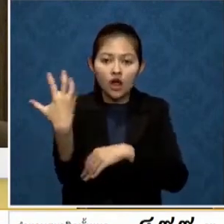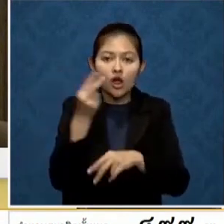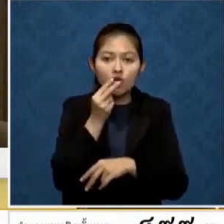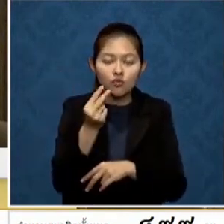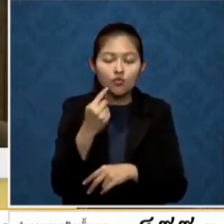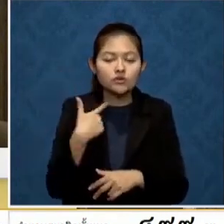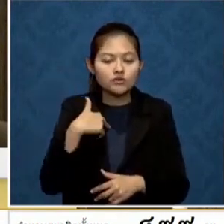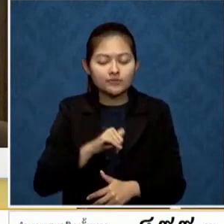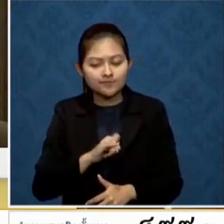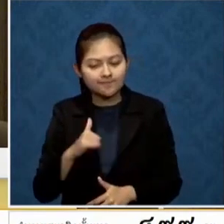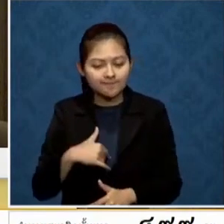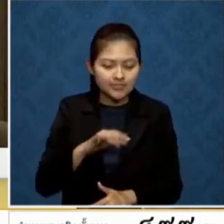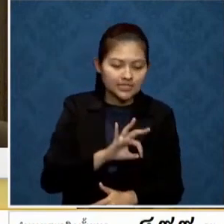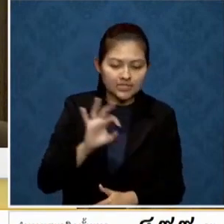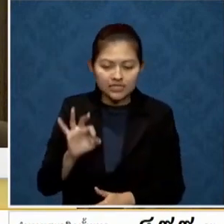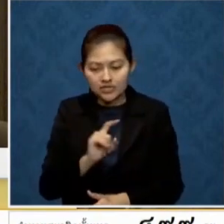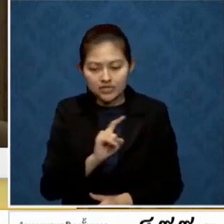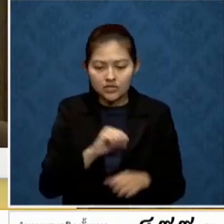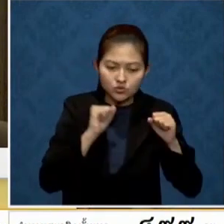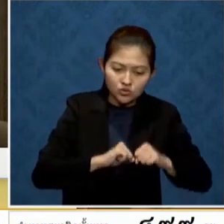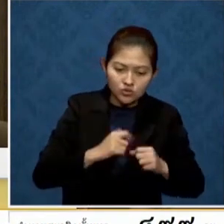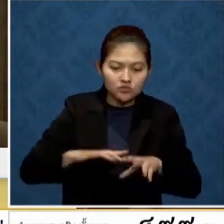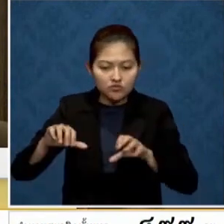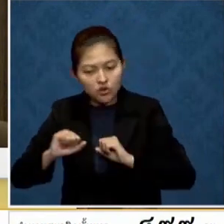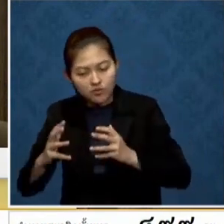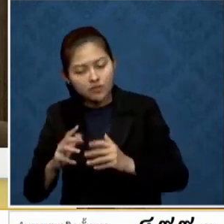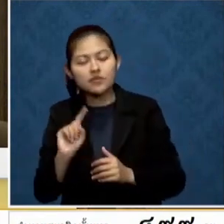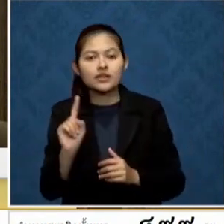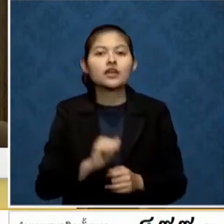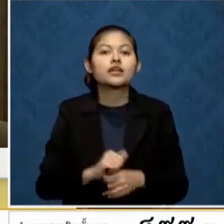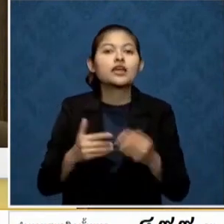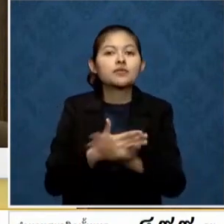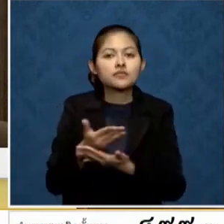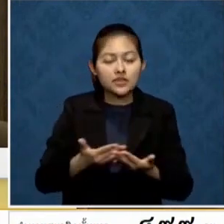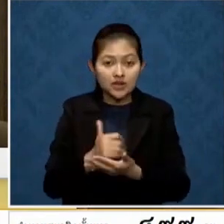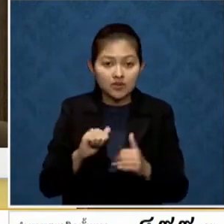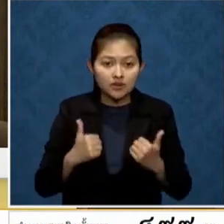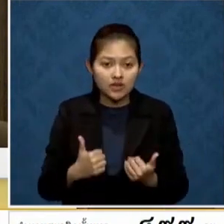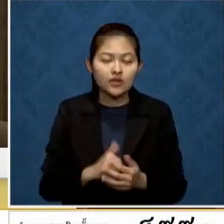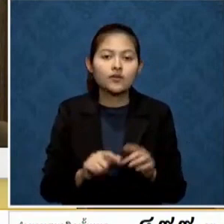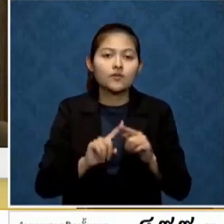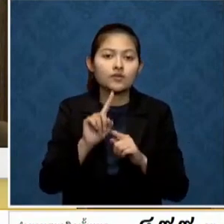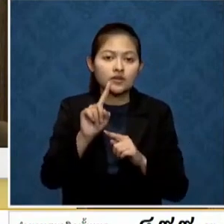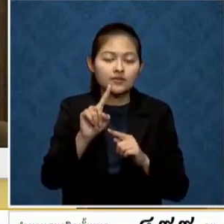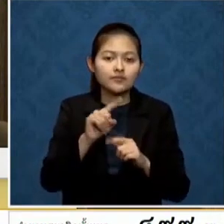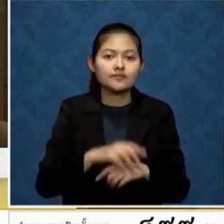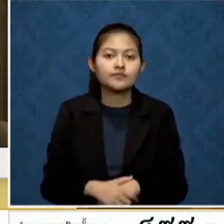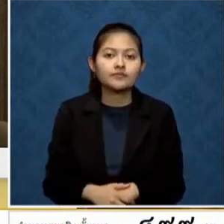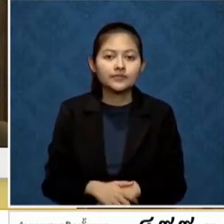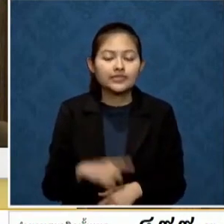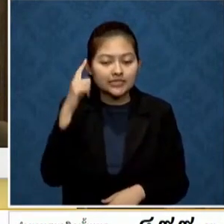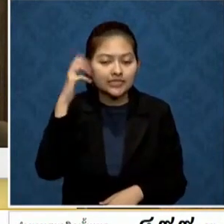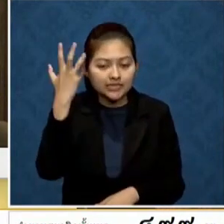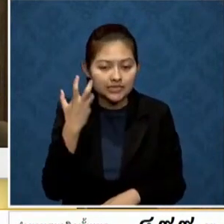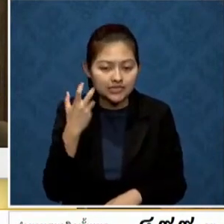ยังลังเลอยู่ว่าจะตัดสินใจอย่างไรนั้นมีข้อมูลครบถ้วนในการประกอบการพิจารณาประเด็นที่ 1ครับเป็นข้อกังวล